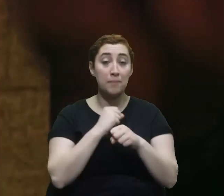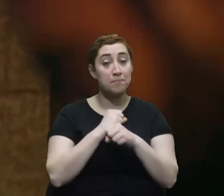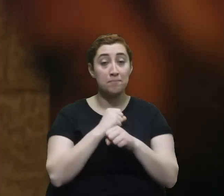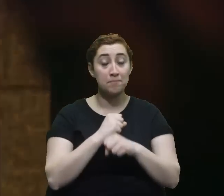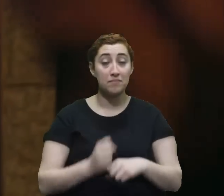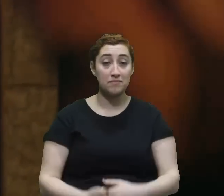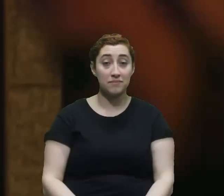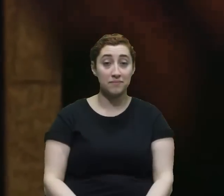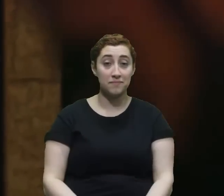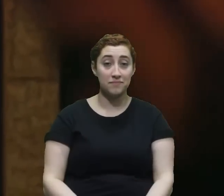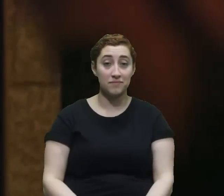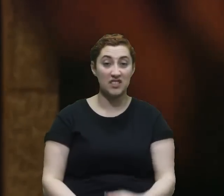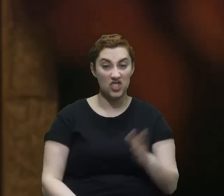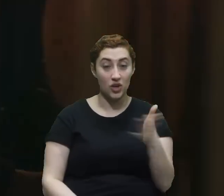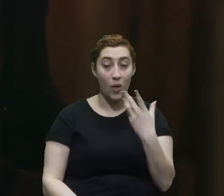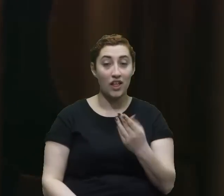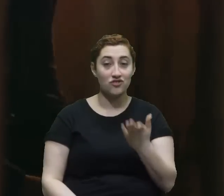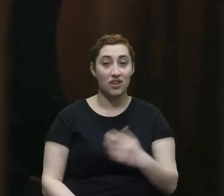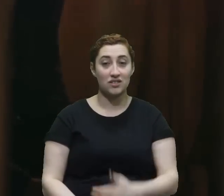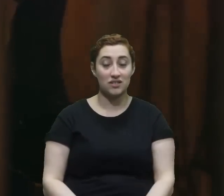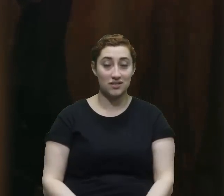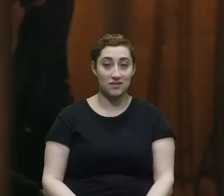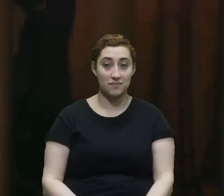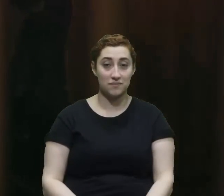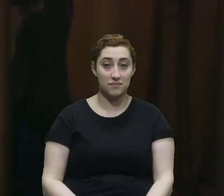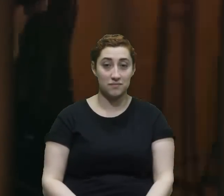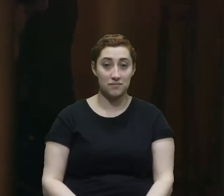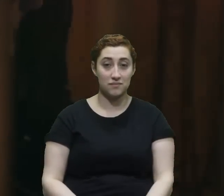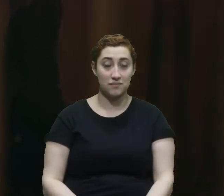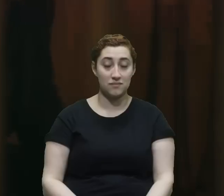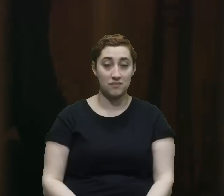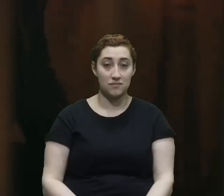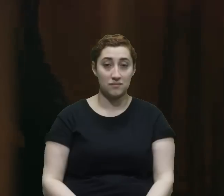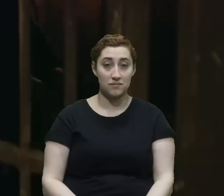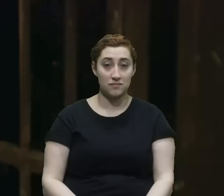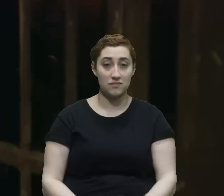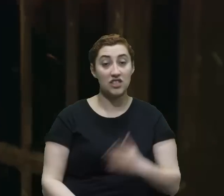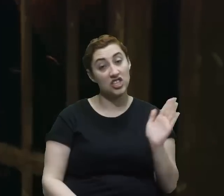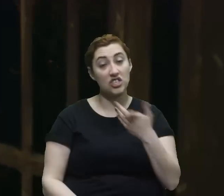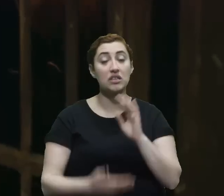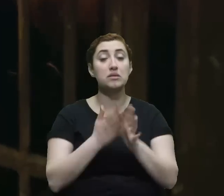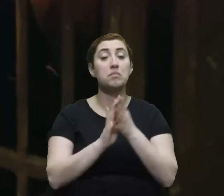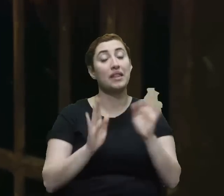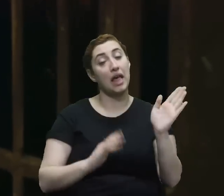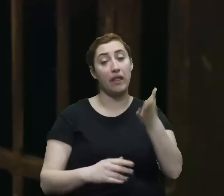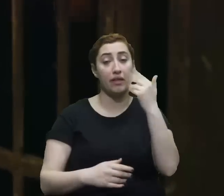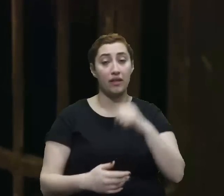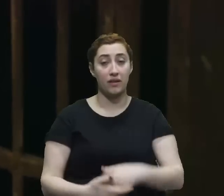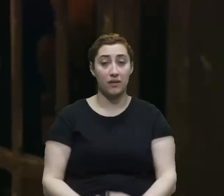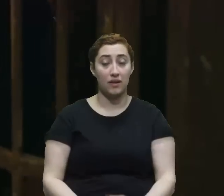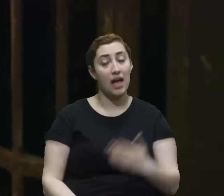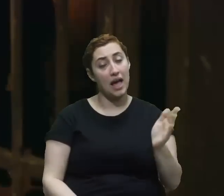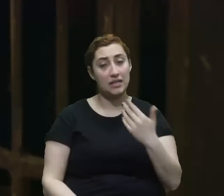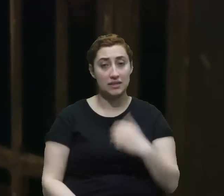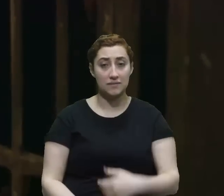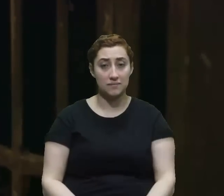Galip! Çıkıyorsun Galip. Galip şaşkınlıkla Fethiye'ye baktı. Çıkıyorsun Galip, bitti. Hadi.